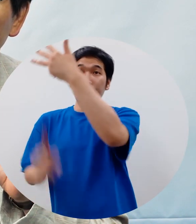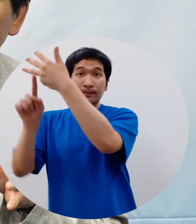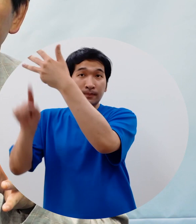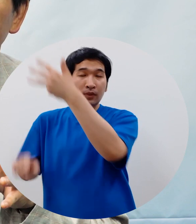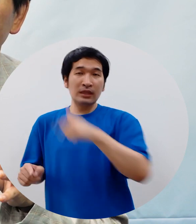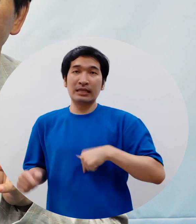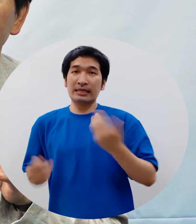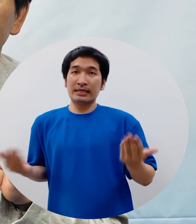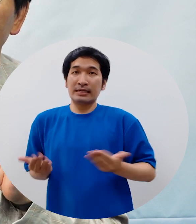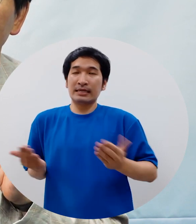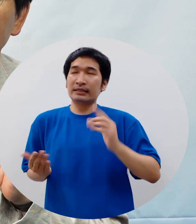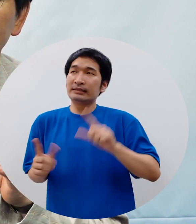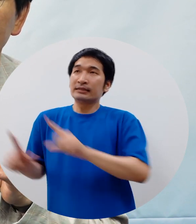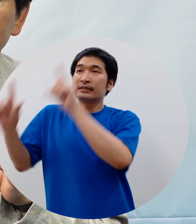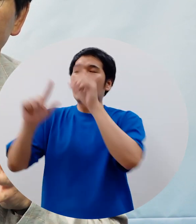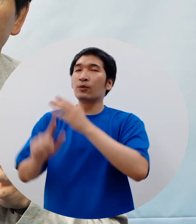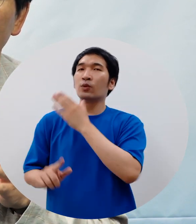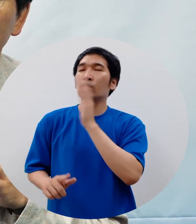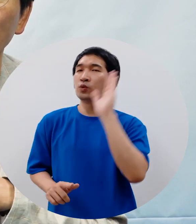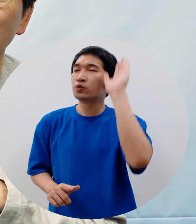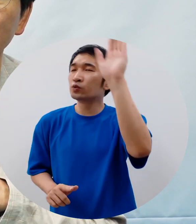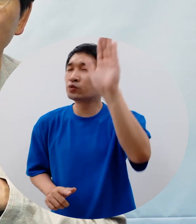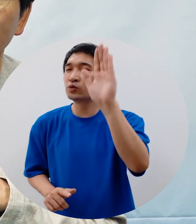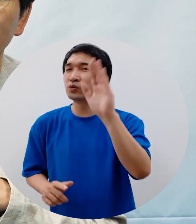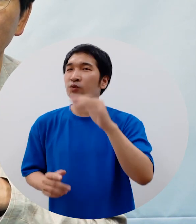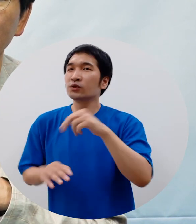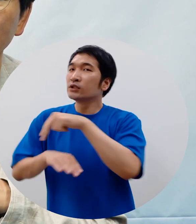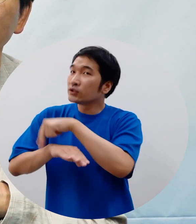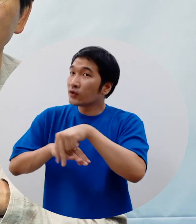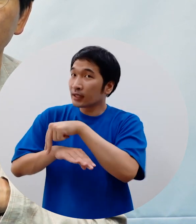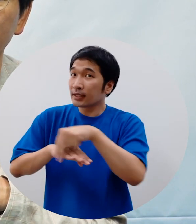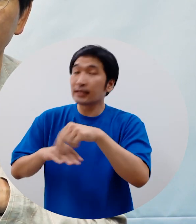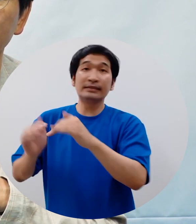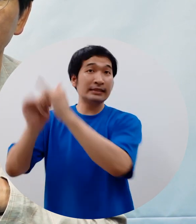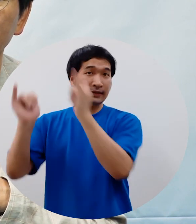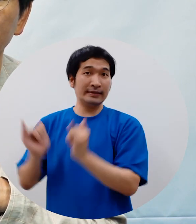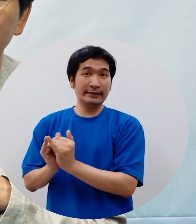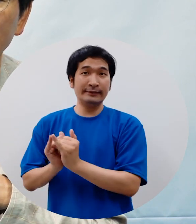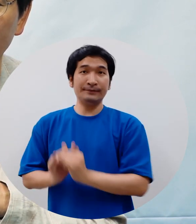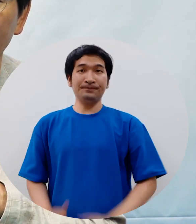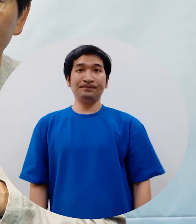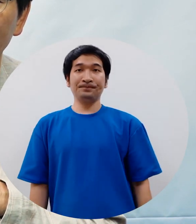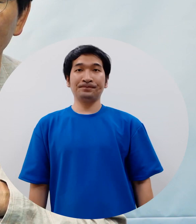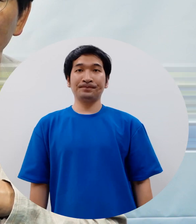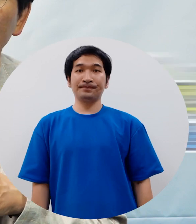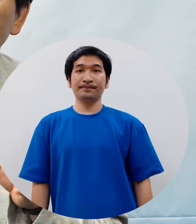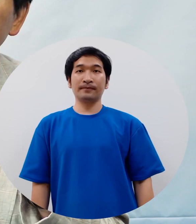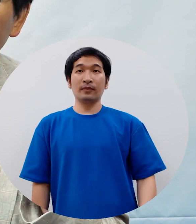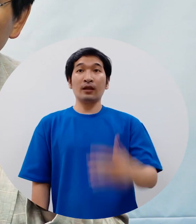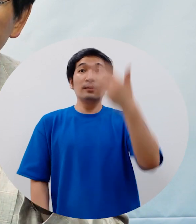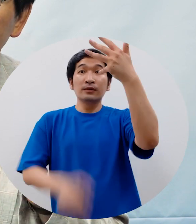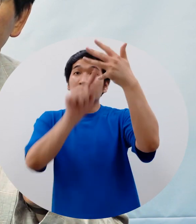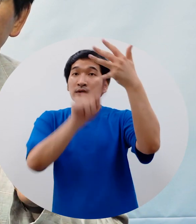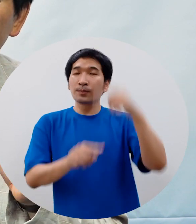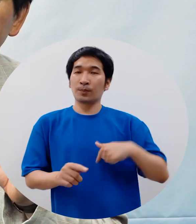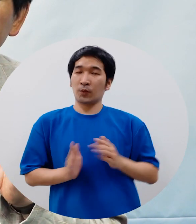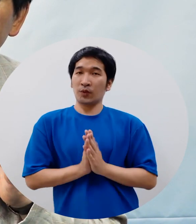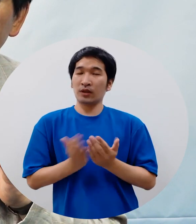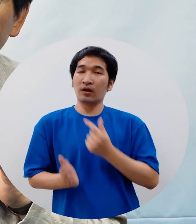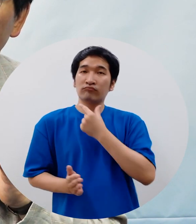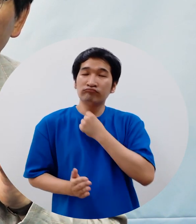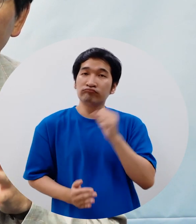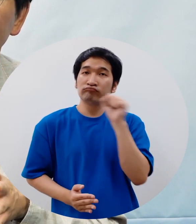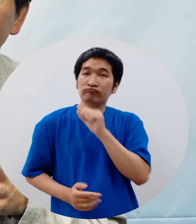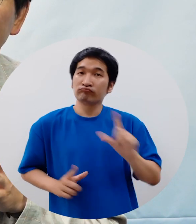그 노동으로 자신의 삶과 노후를 설계할 수 있는 사회. 또 8시간은